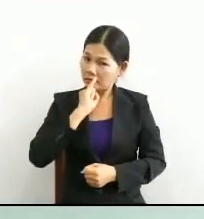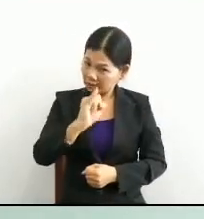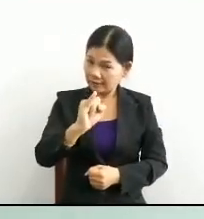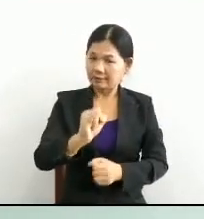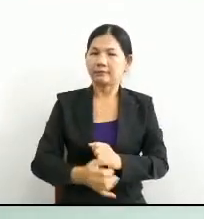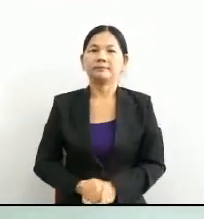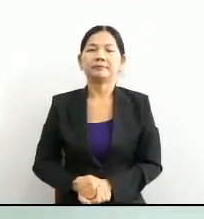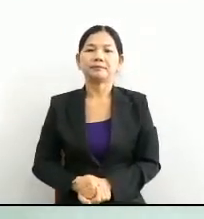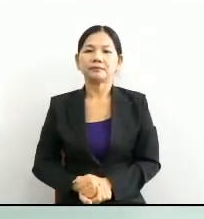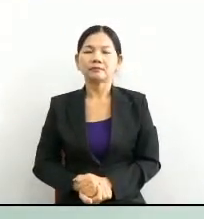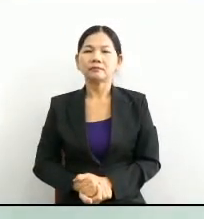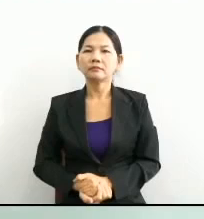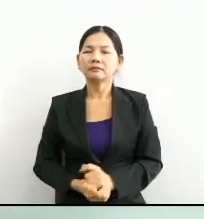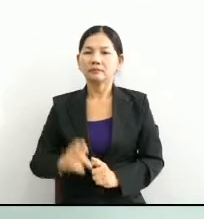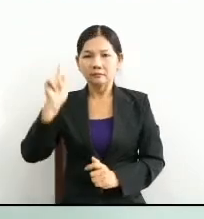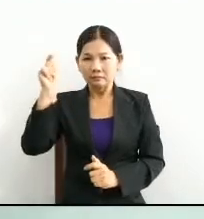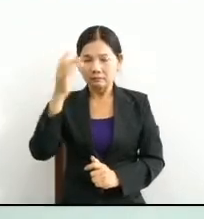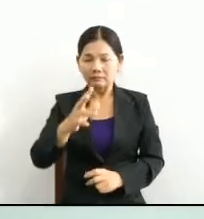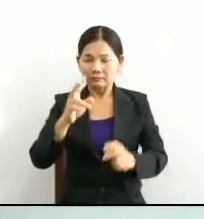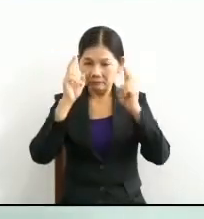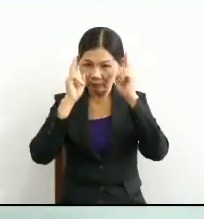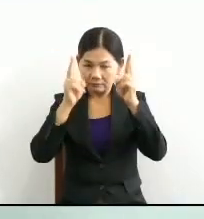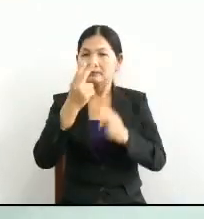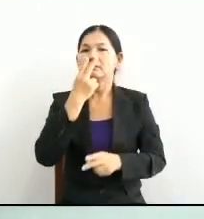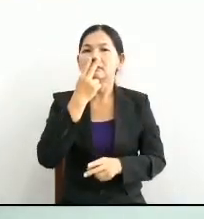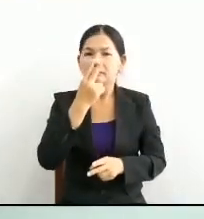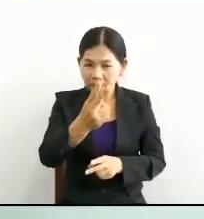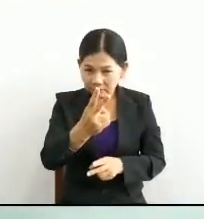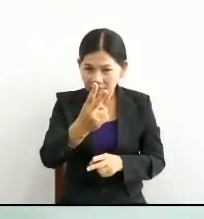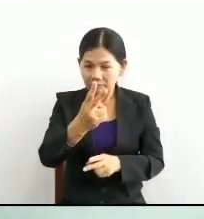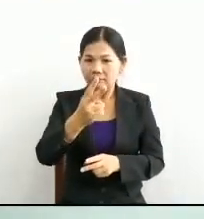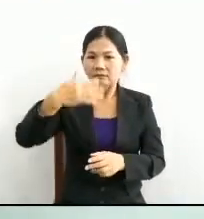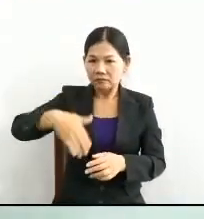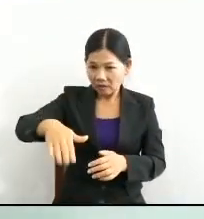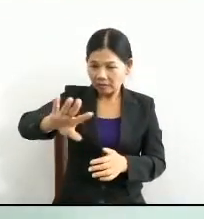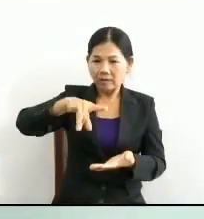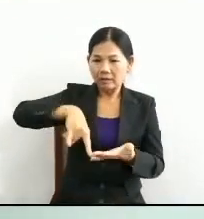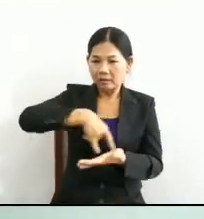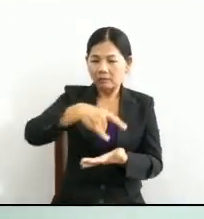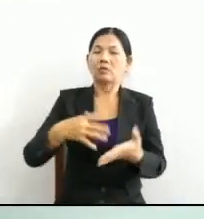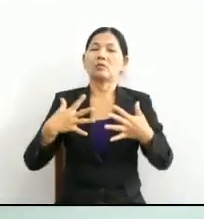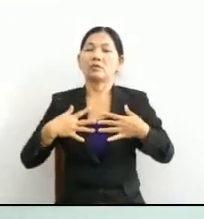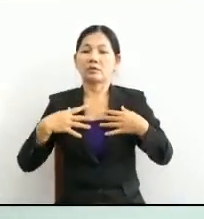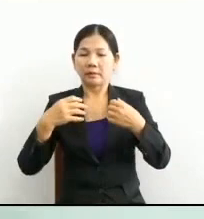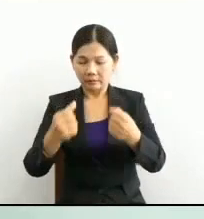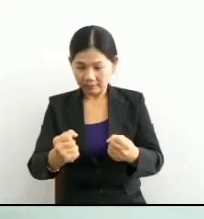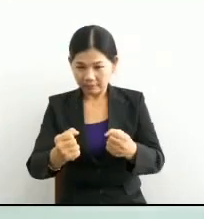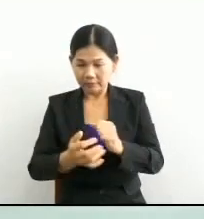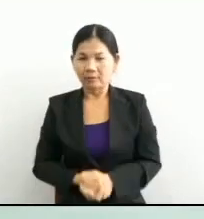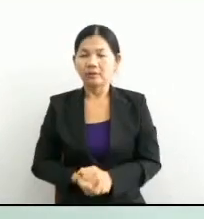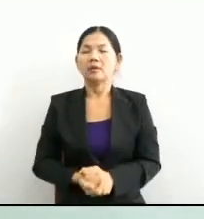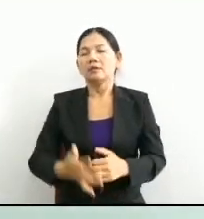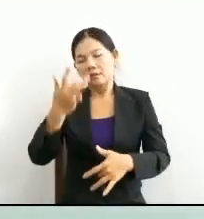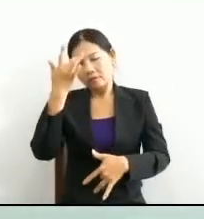bái. Mình chăng rụp nắng cứ kê ọp rung. Cứ kê ở dưỡng khơi nhằm bí gà tâm ở đâu sau cập hiếp. Nè con nát. Tớ cứ đời xa cọp